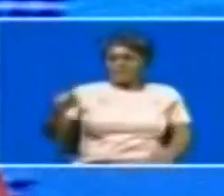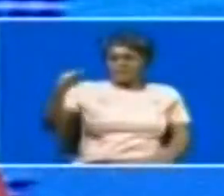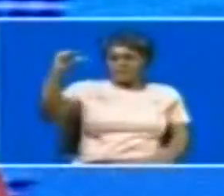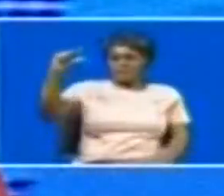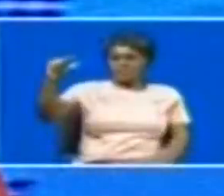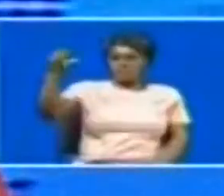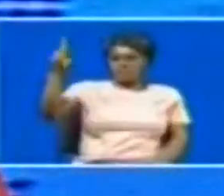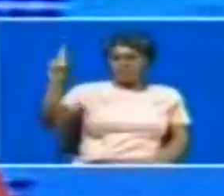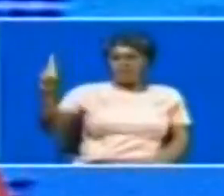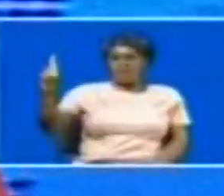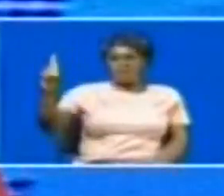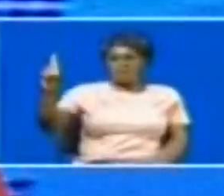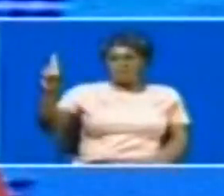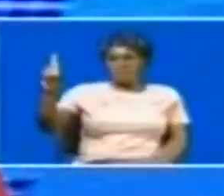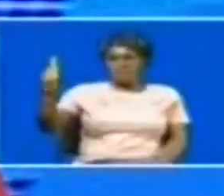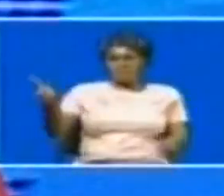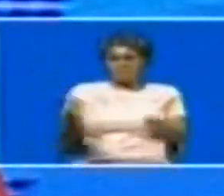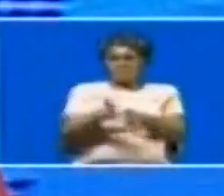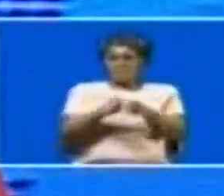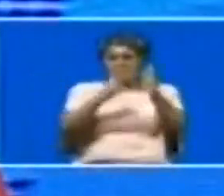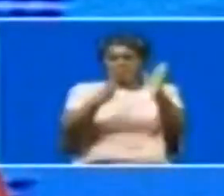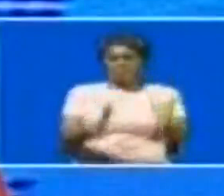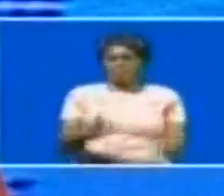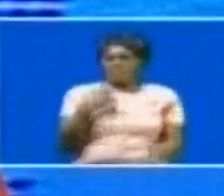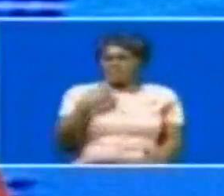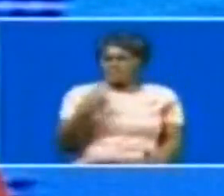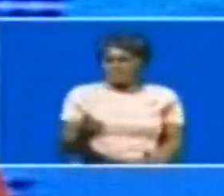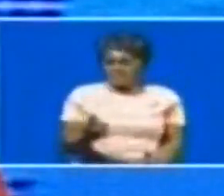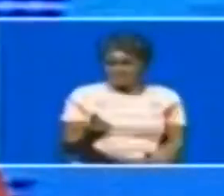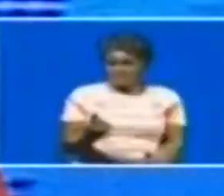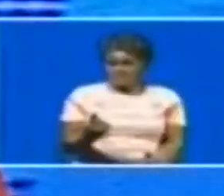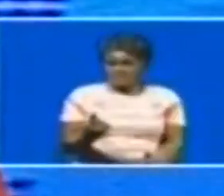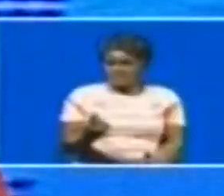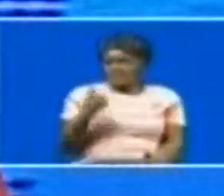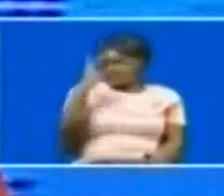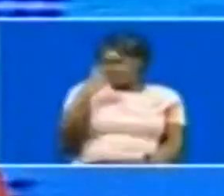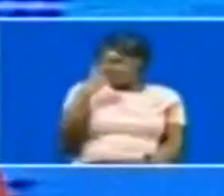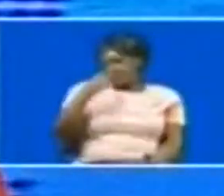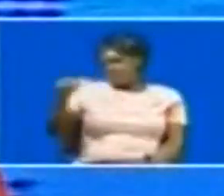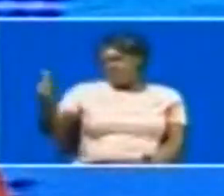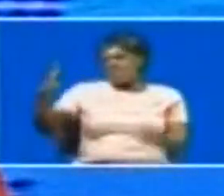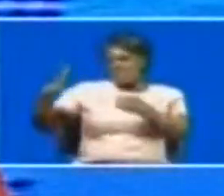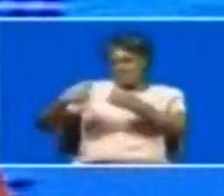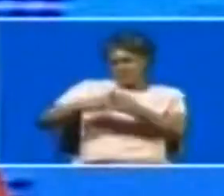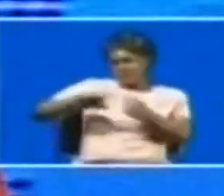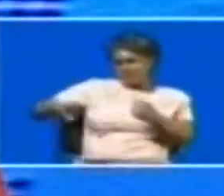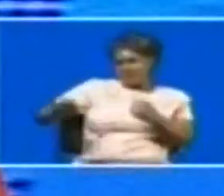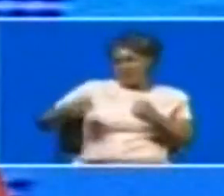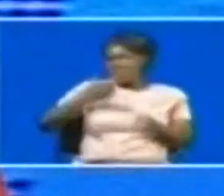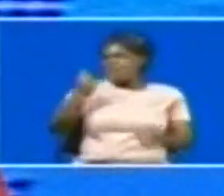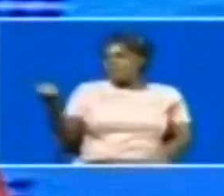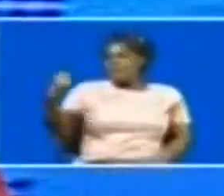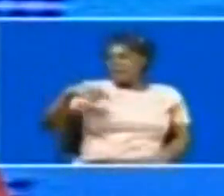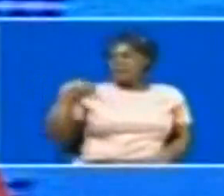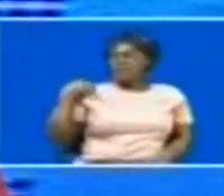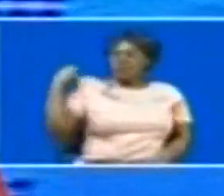ya kisasa almaarufu SGR. Kama anavyotuarifu mwanahabari wetu mwandamizi Duncan Khaemba, washukiwa wengine 9 waliosalia wametakiwa